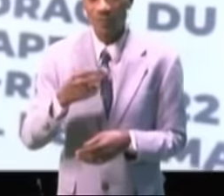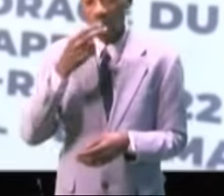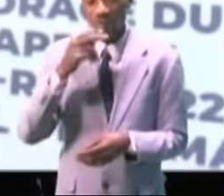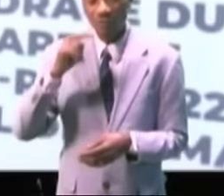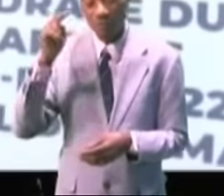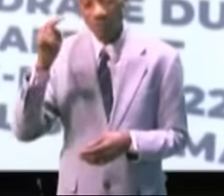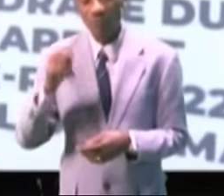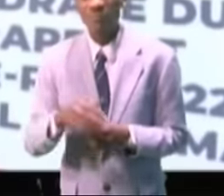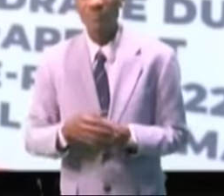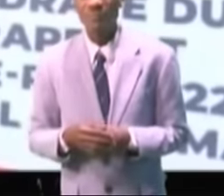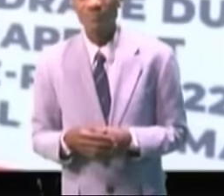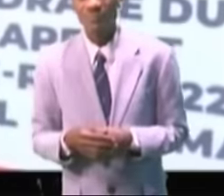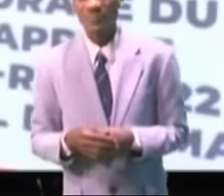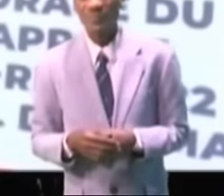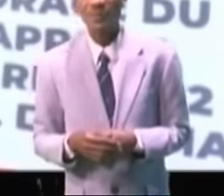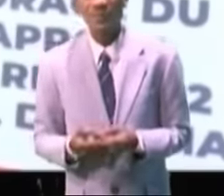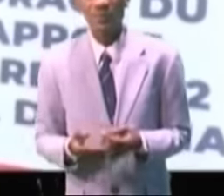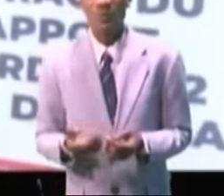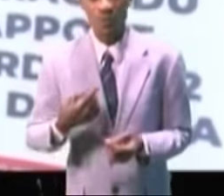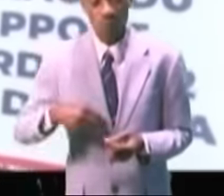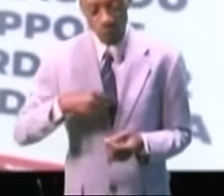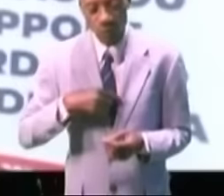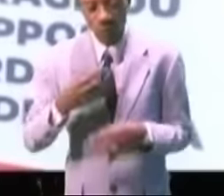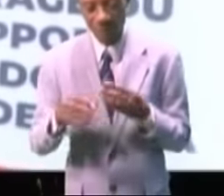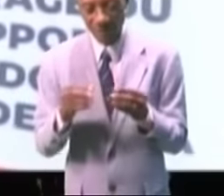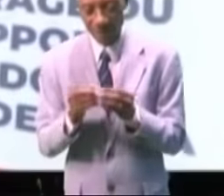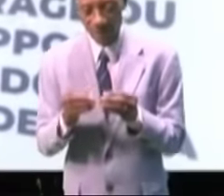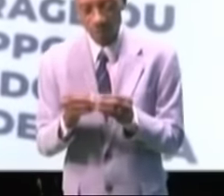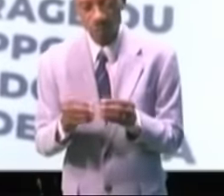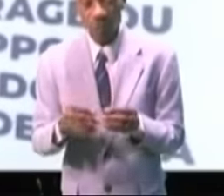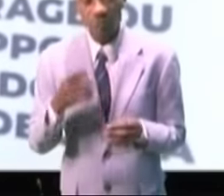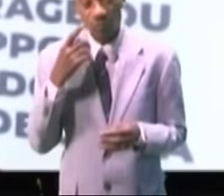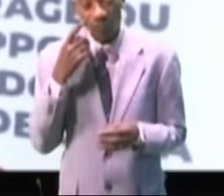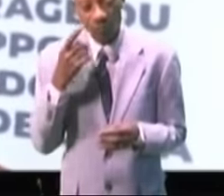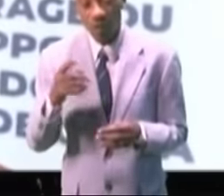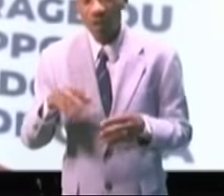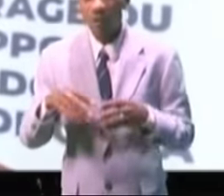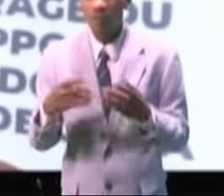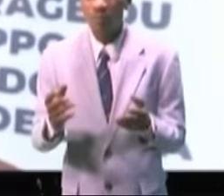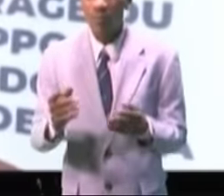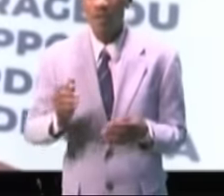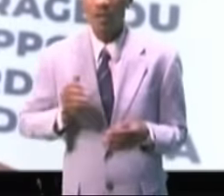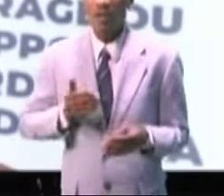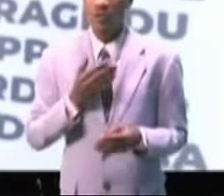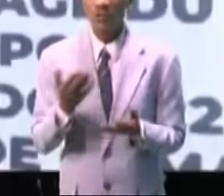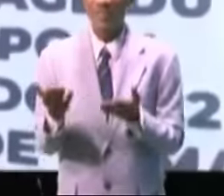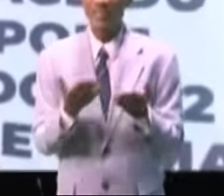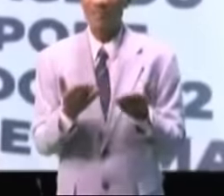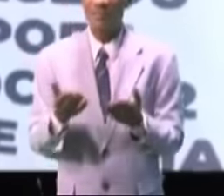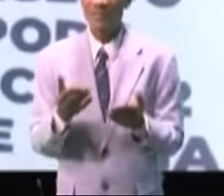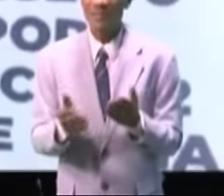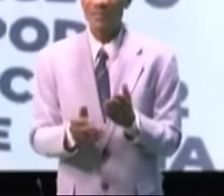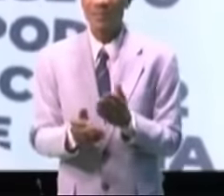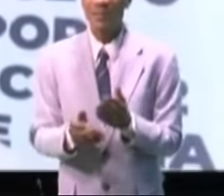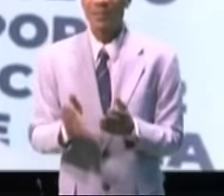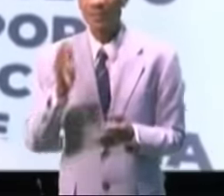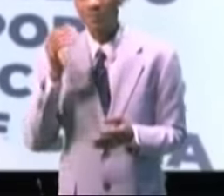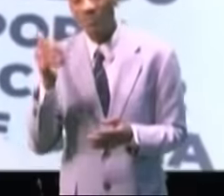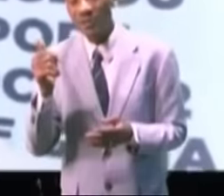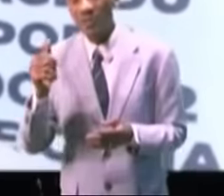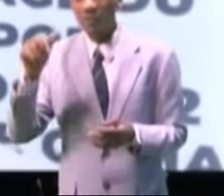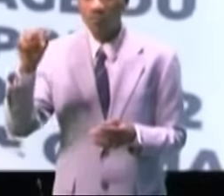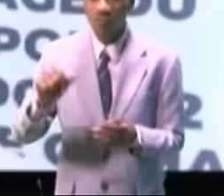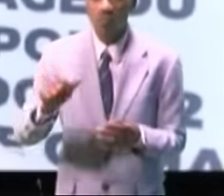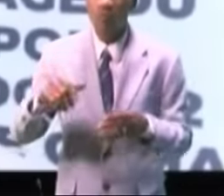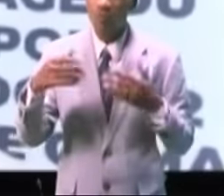puisse voir comment améliorer les qualités de nos services dans chacun dans son rayon respectif. Nous avons le devoir